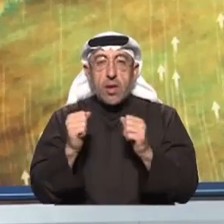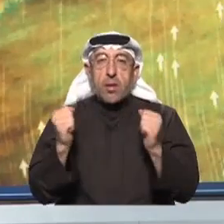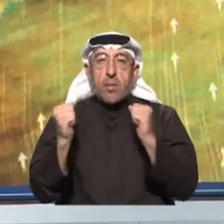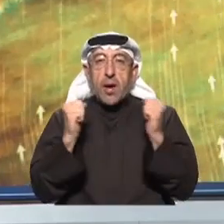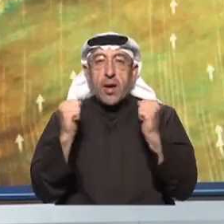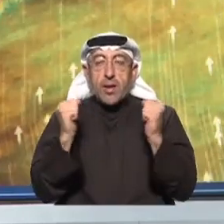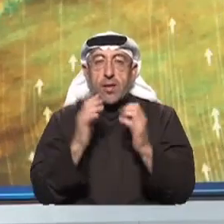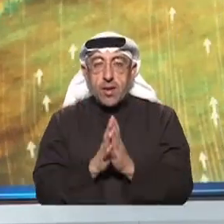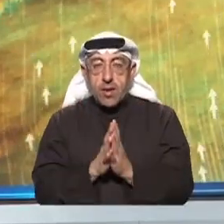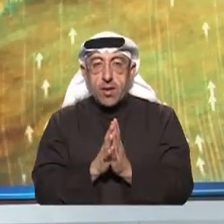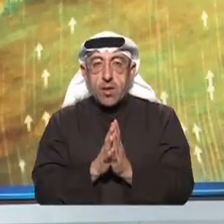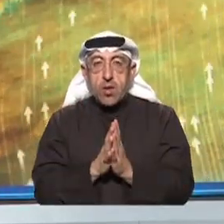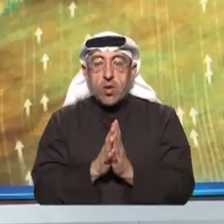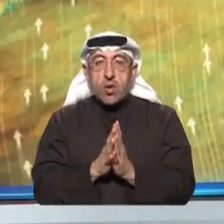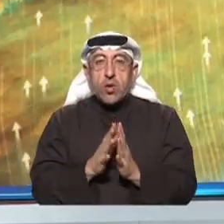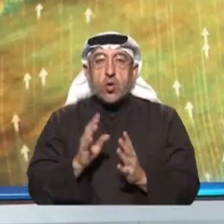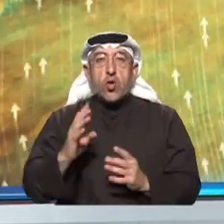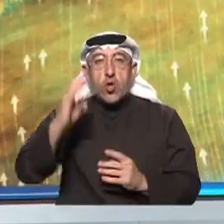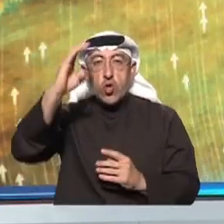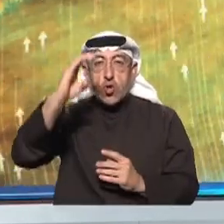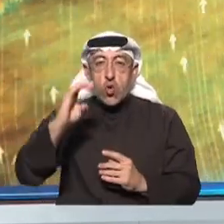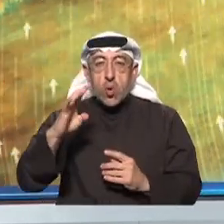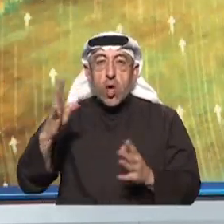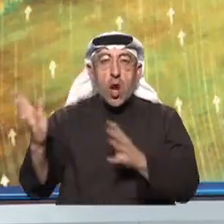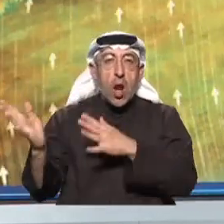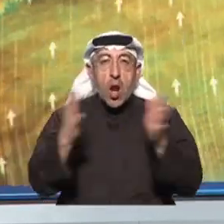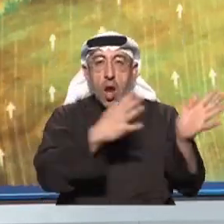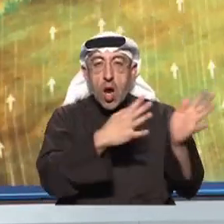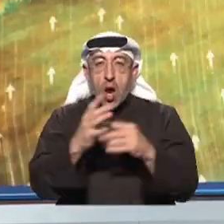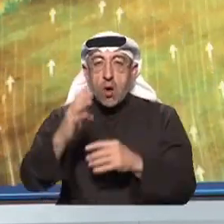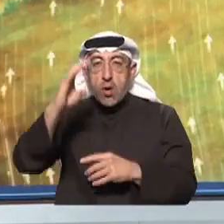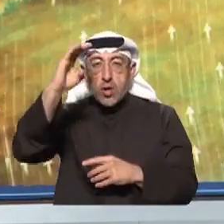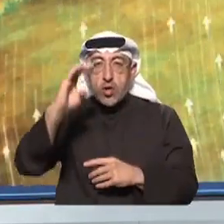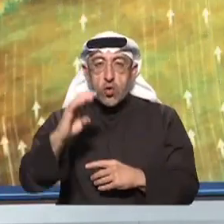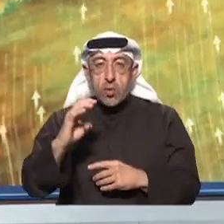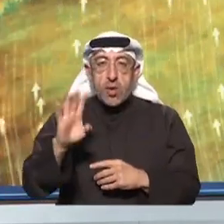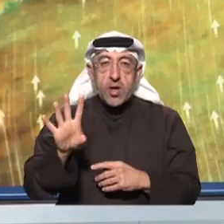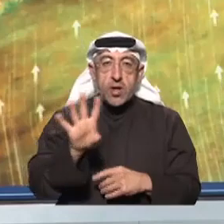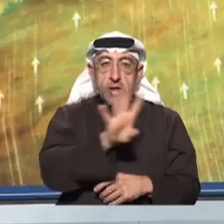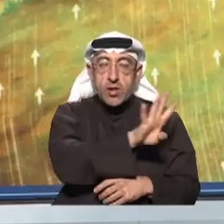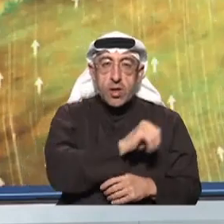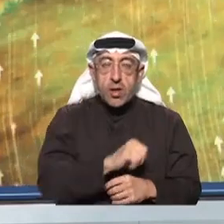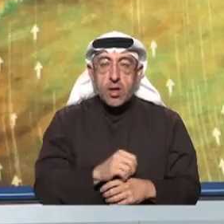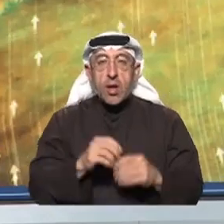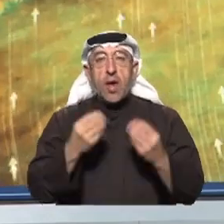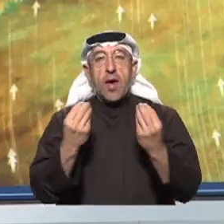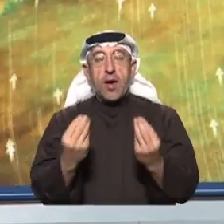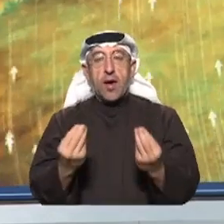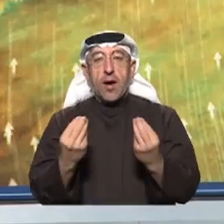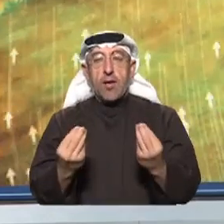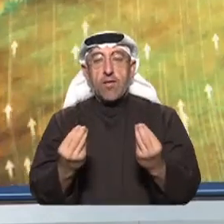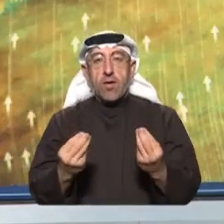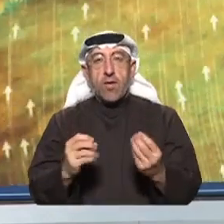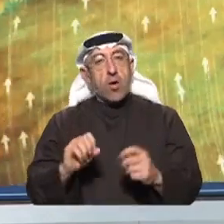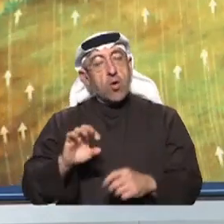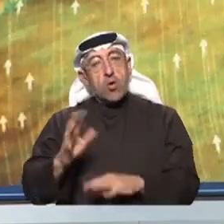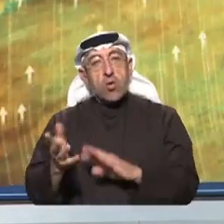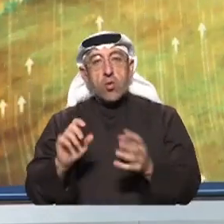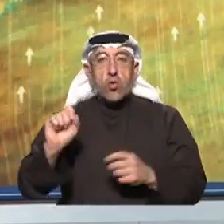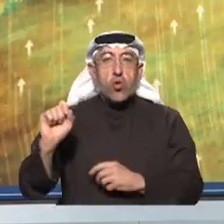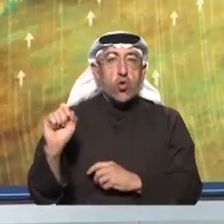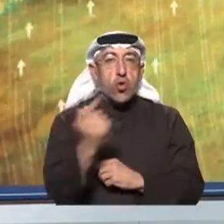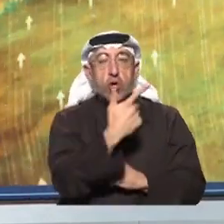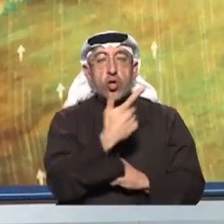متقلبة الاتجاه إلى جنوبية شرقية خفيفة إلى معتدلة السرعة، ولكن تنشط على فترات لتصل سرعتها إلى